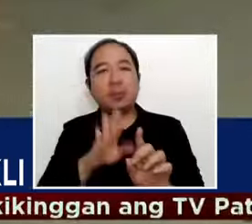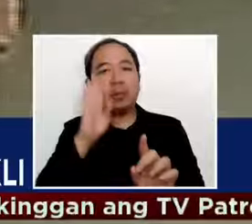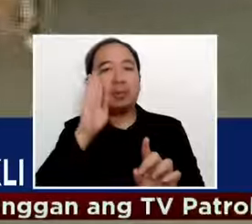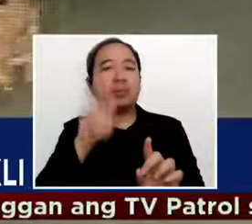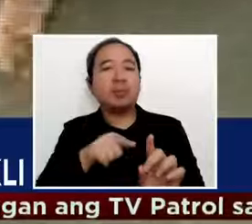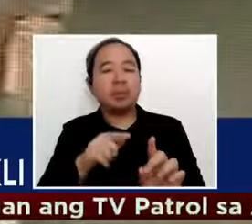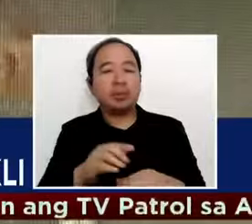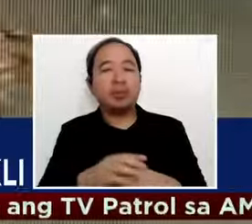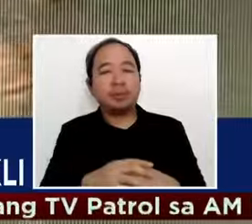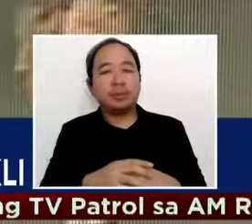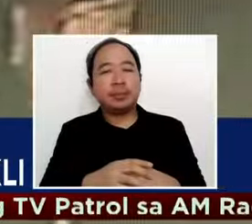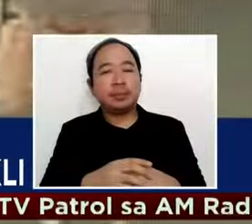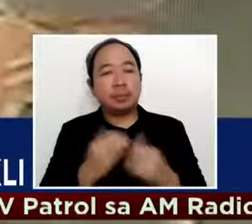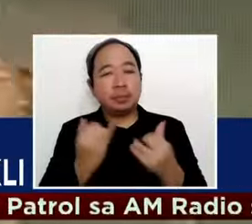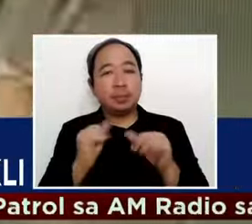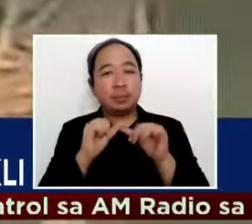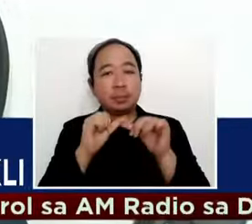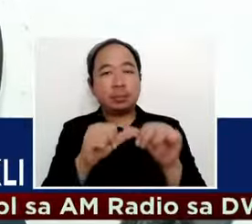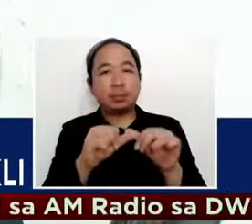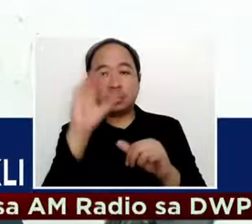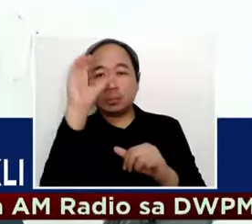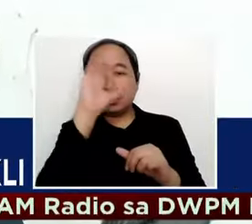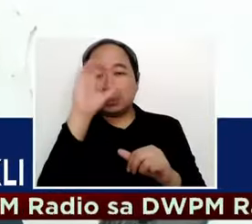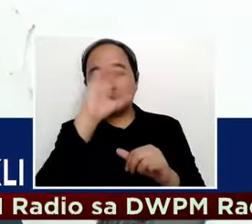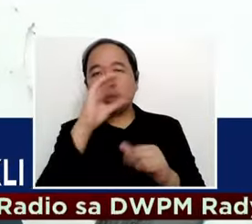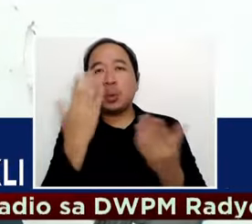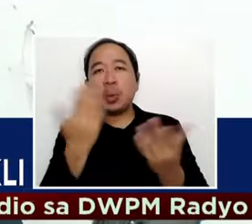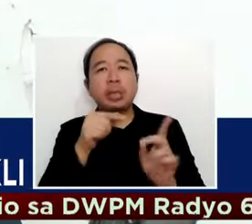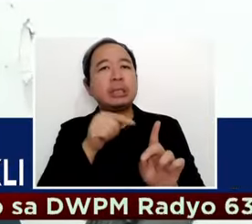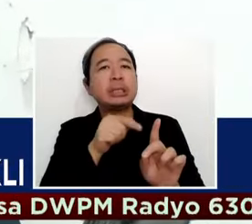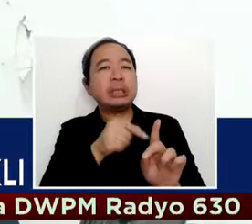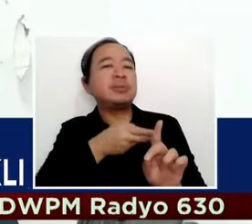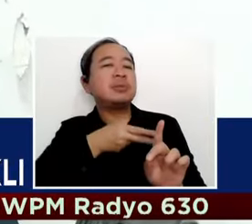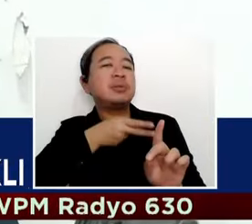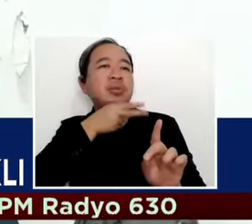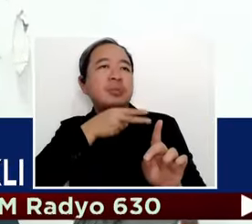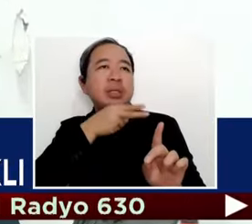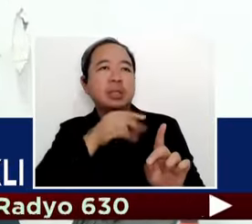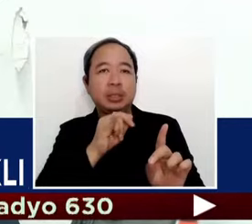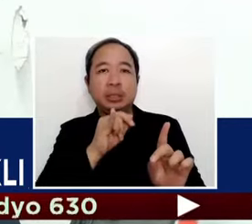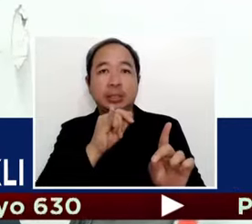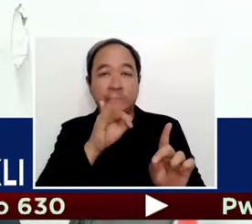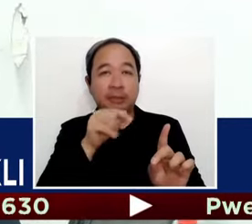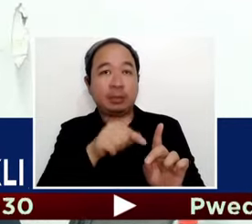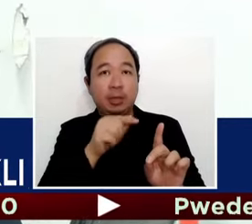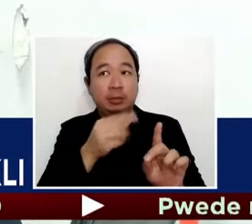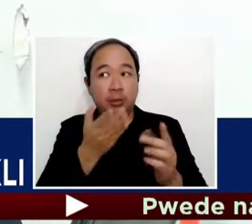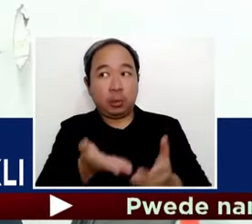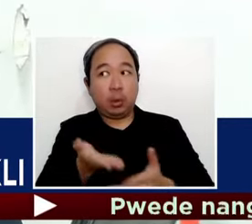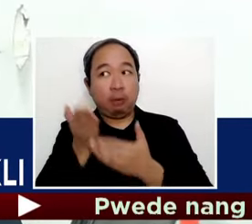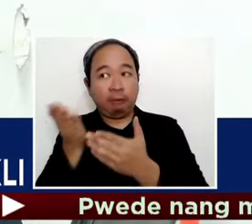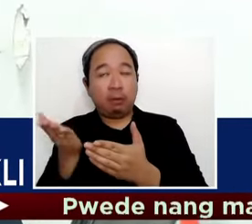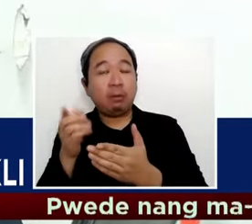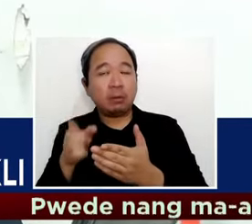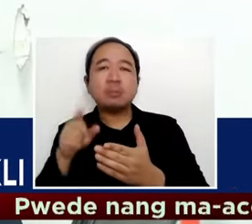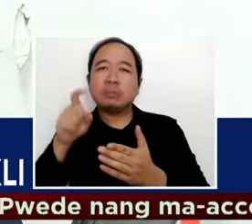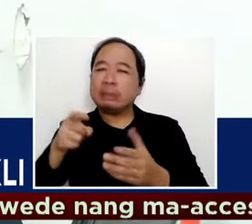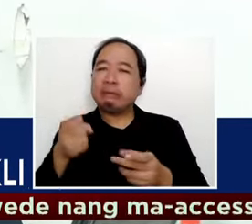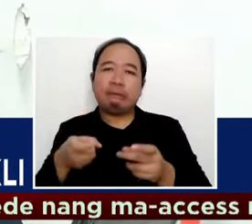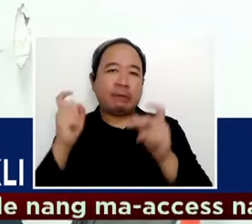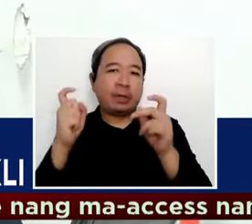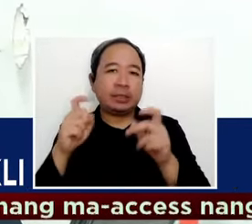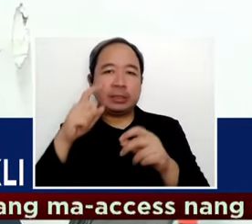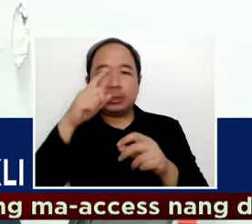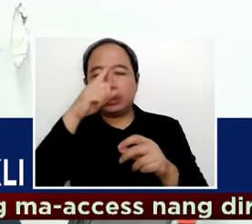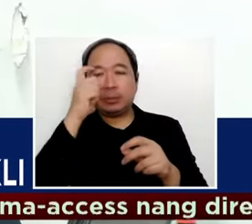ating paghahanap dito sa suspect. Kung susuko sila, dapat po dalian na nila. No? Kasi siyempre ho, kapag iba,